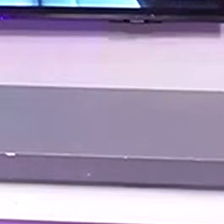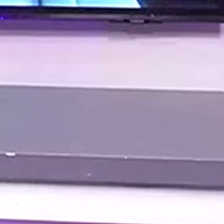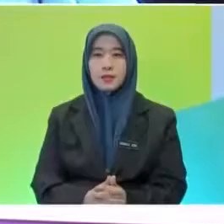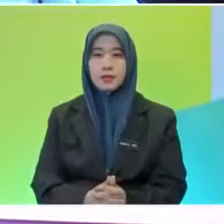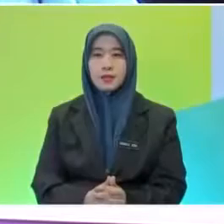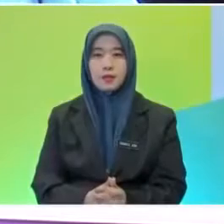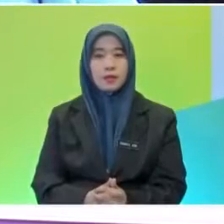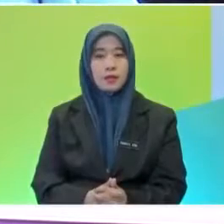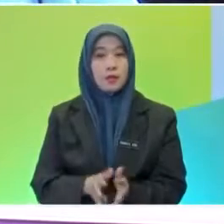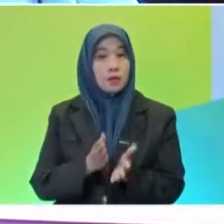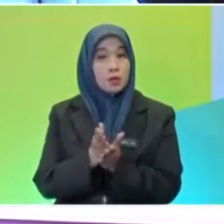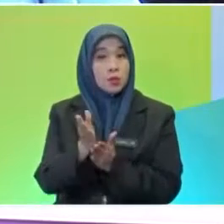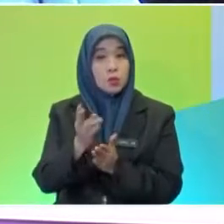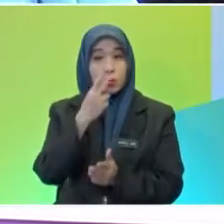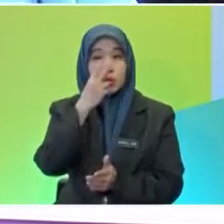ya